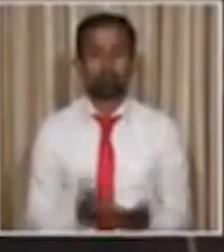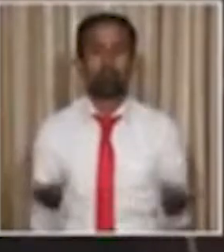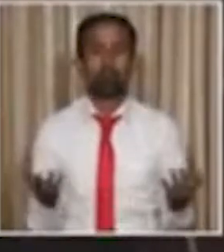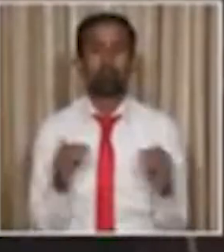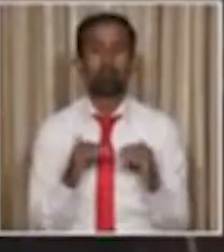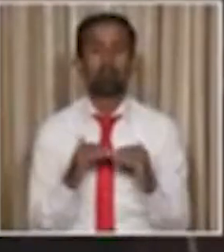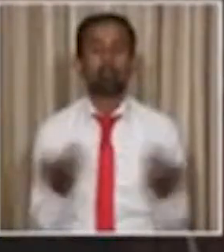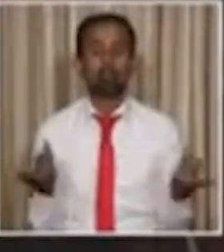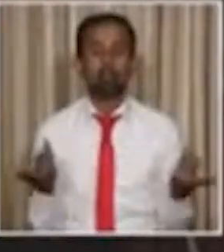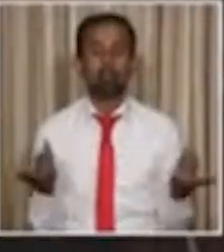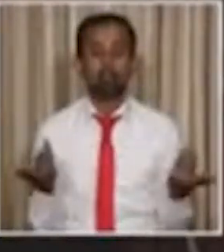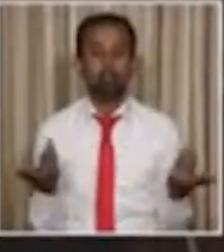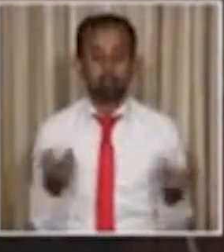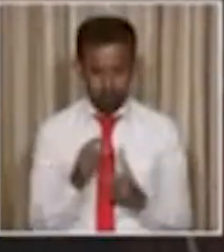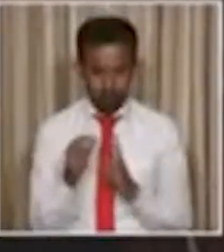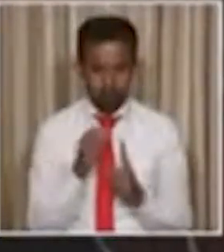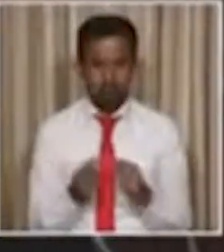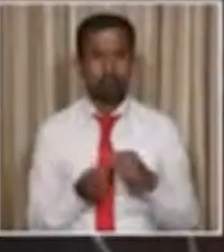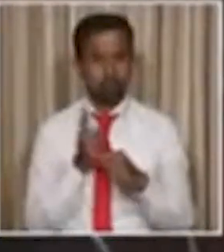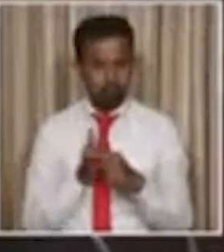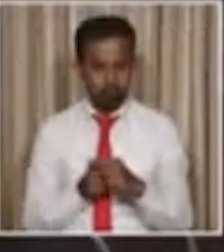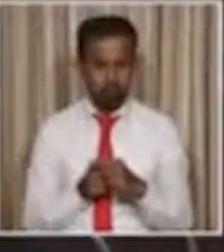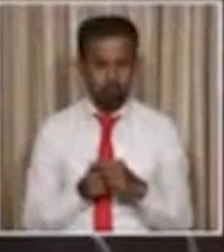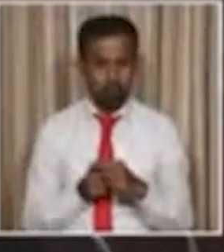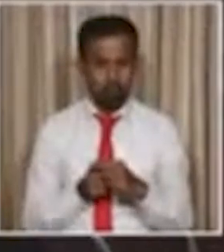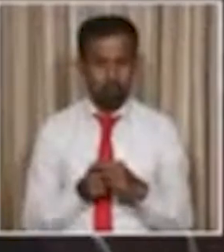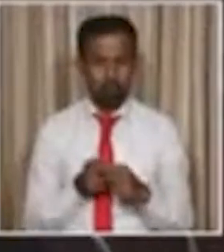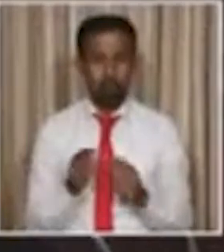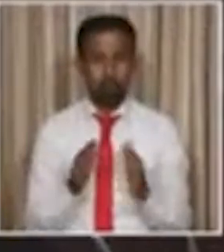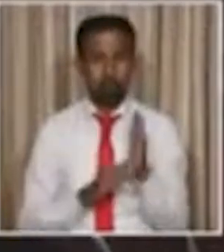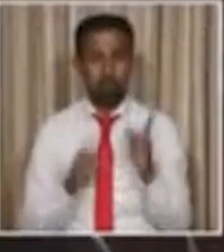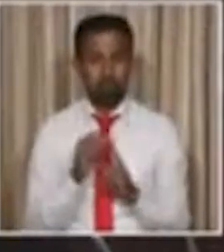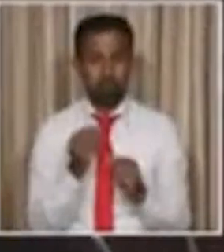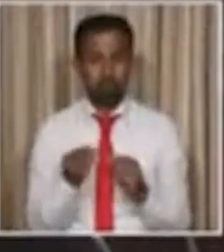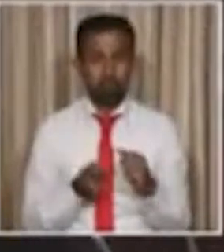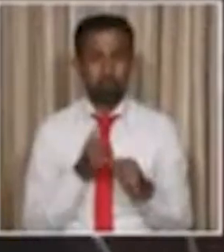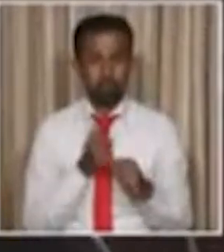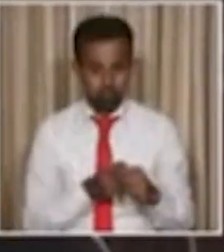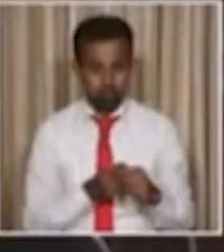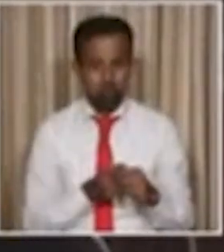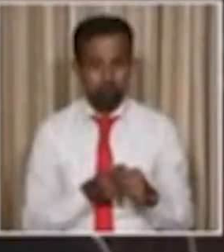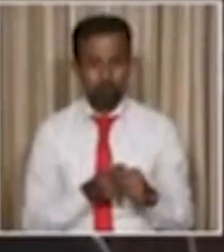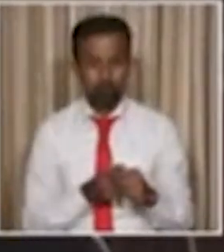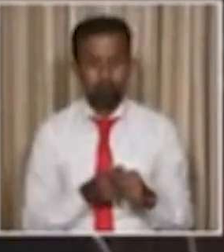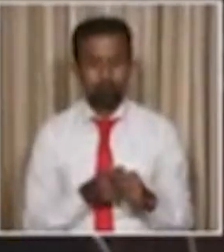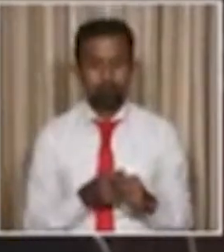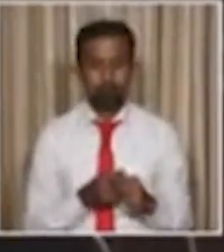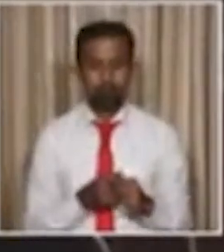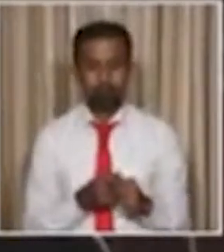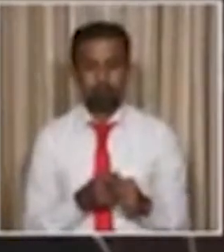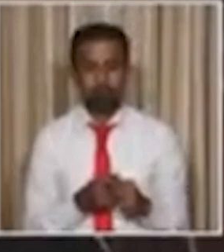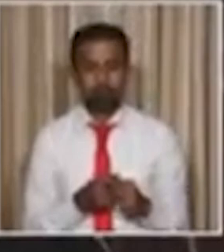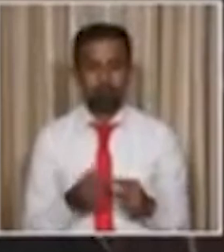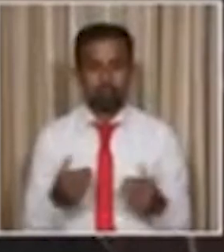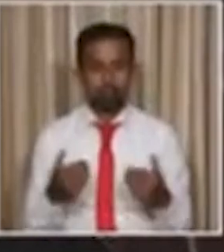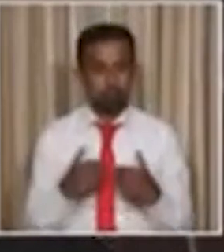යුක්තිය? මේකද මේ පාර්ලිමේන්තුව දෙන ආදර්ශය? මේකද මහජන නියෝජිතයෝ දෙන ආදර්ශය? ඒ නිසා අපේ